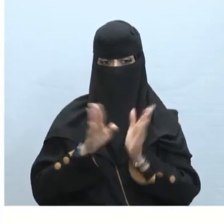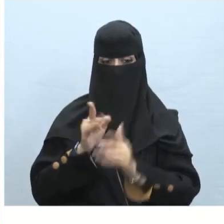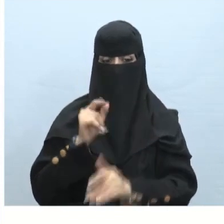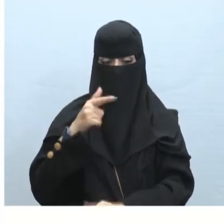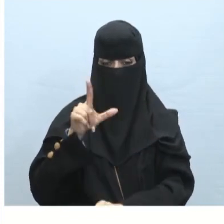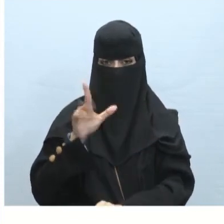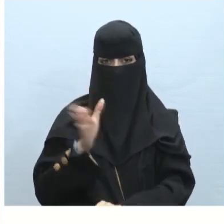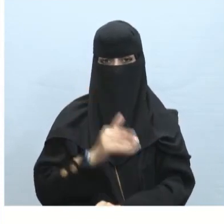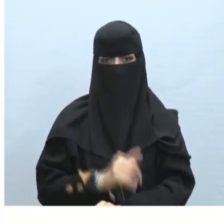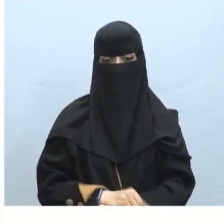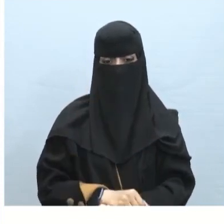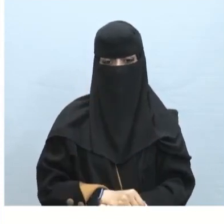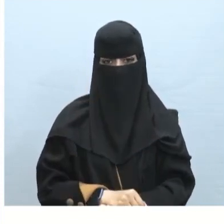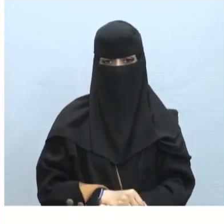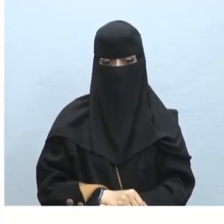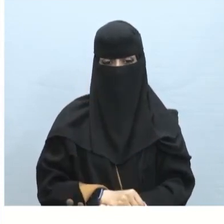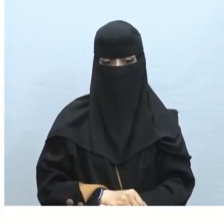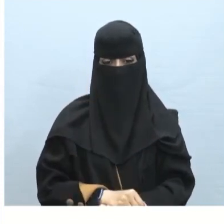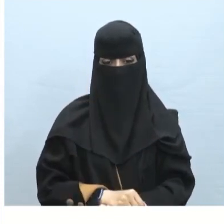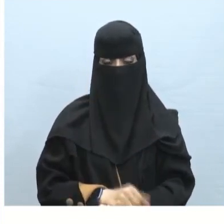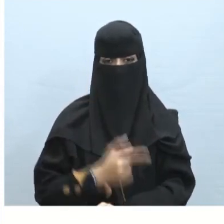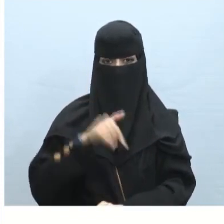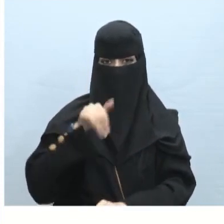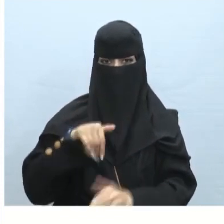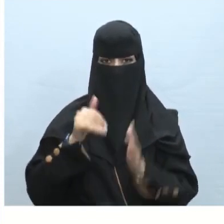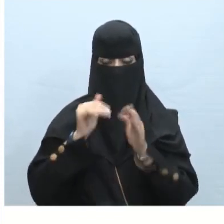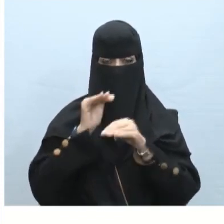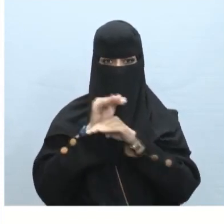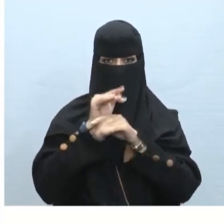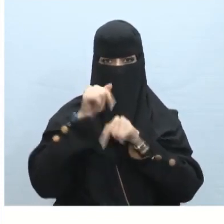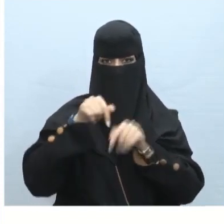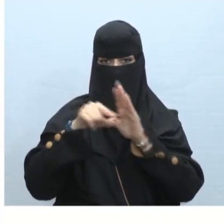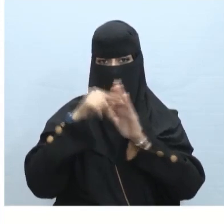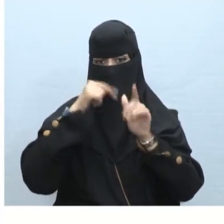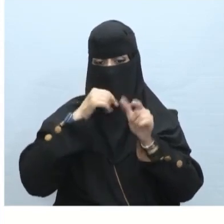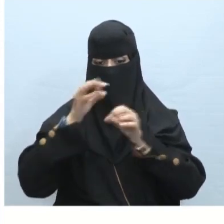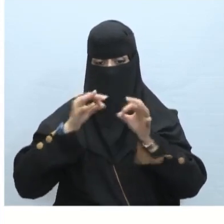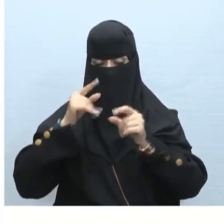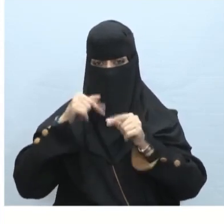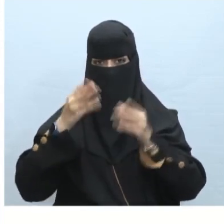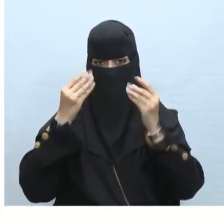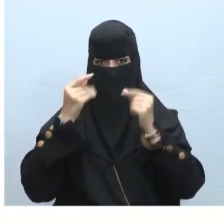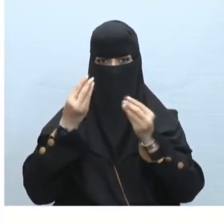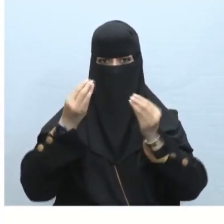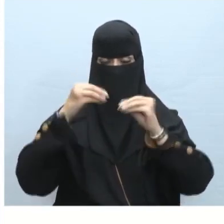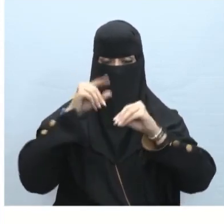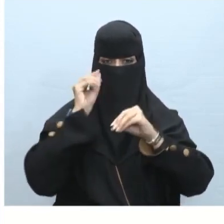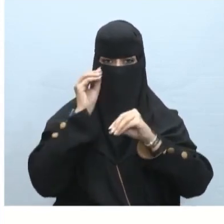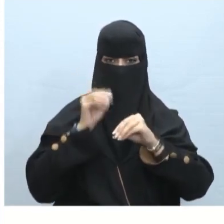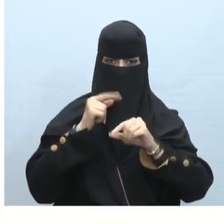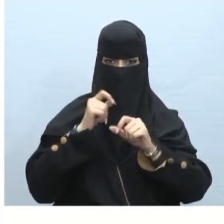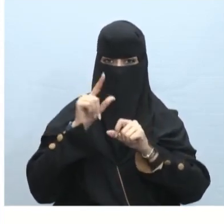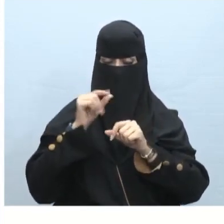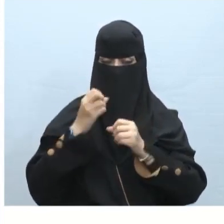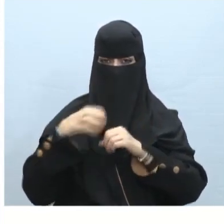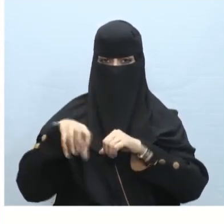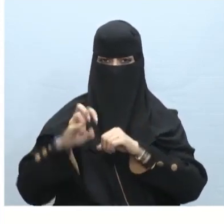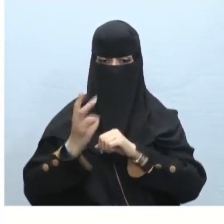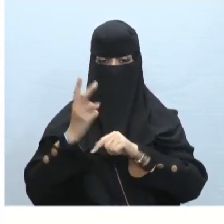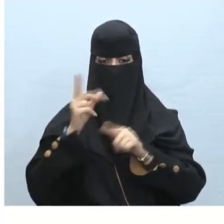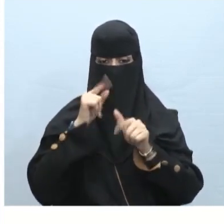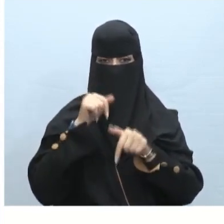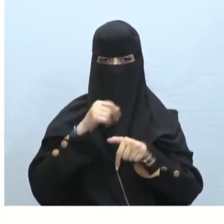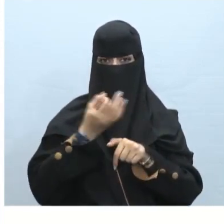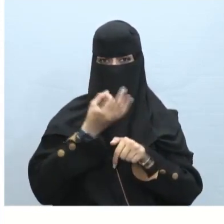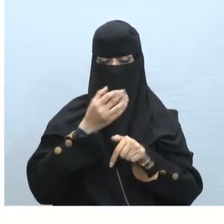احسنت الاجابه صحيحه تعلمنا في هذا الدرس في درس المخططات البيانيه ونصائح لعرض متميزه الجزء الثاني